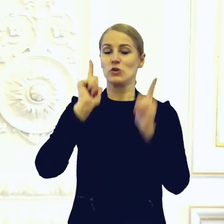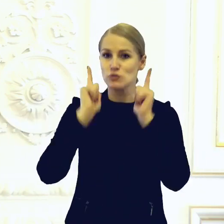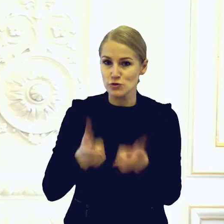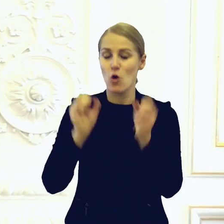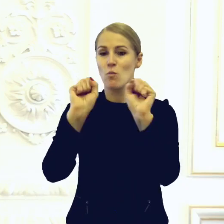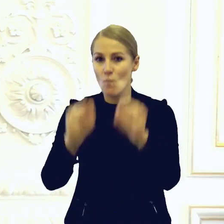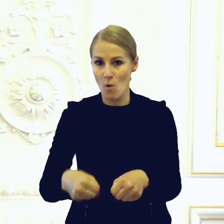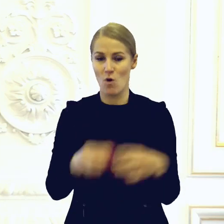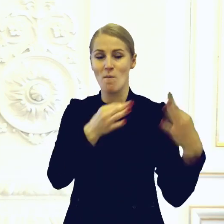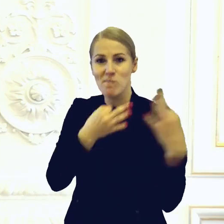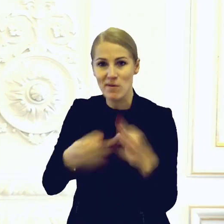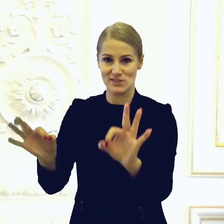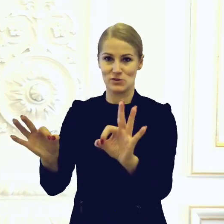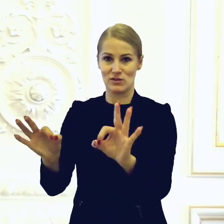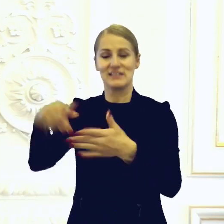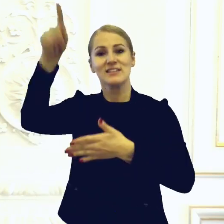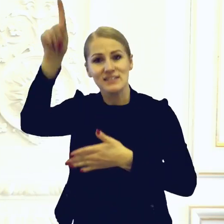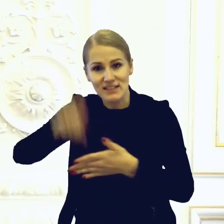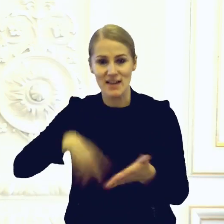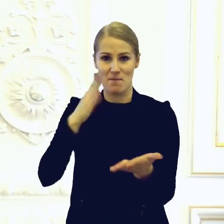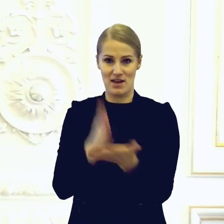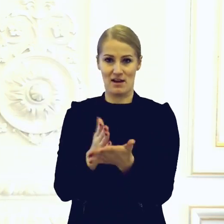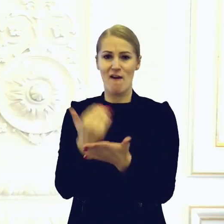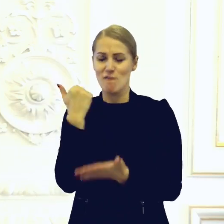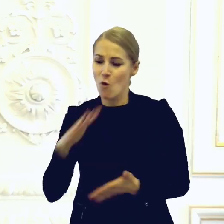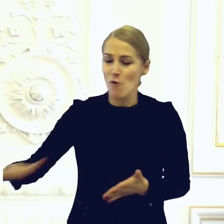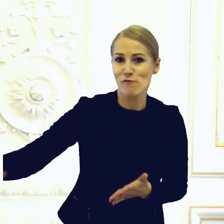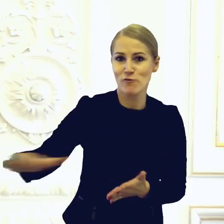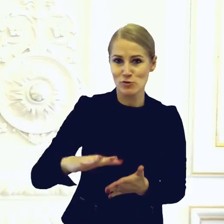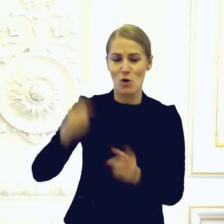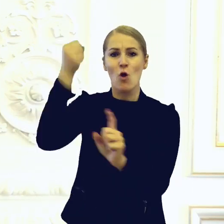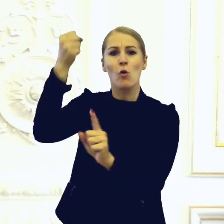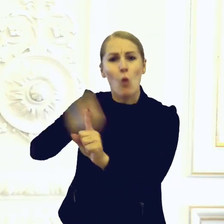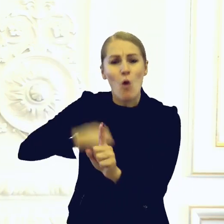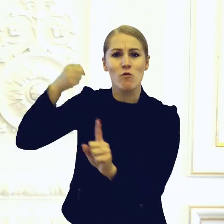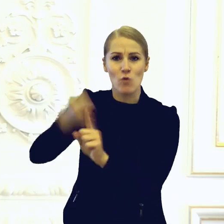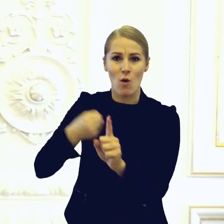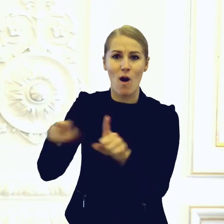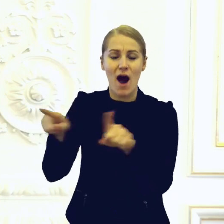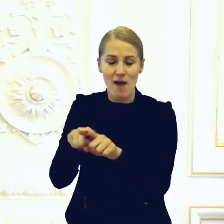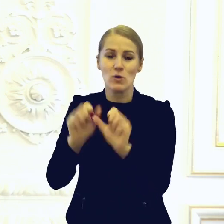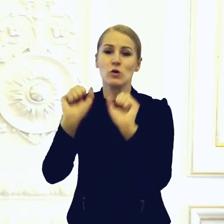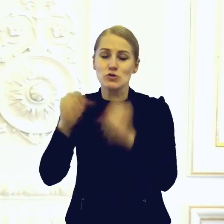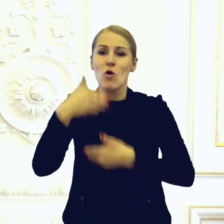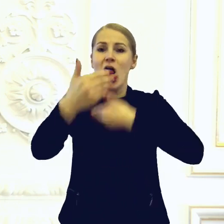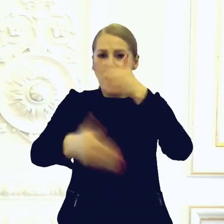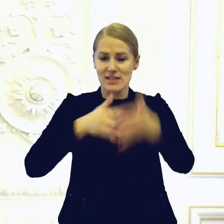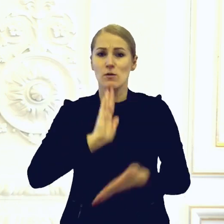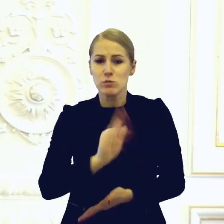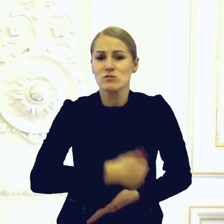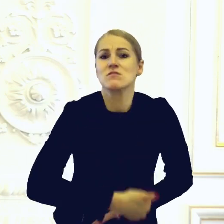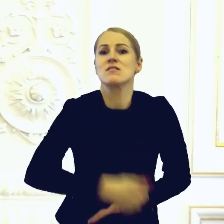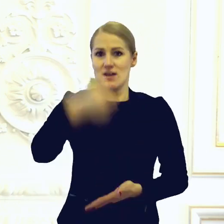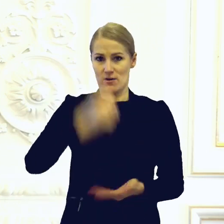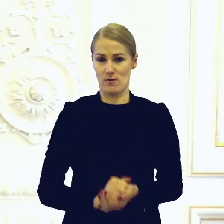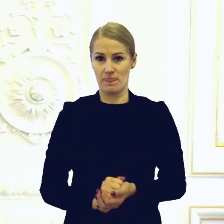ir svarbiausia suteikianti viltį dabar kovojantiems ir aukojantiems savo gyvybę Ukrainos žmonėms, kad